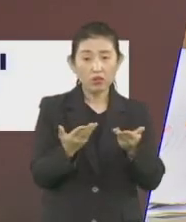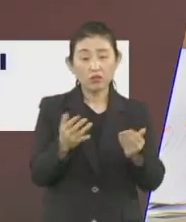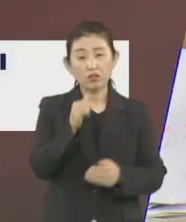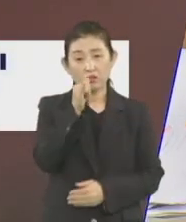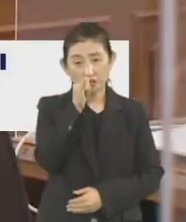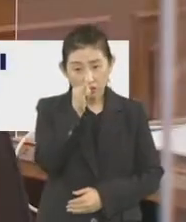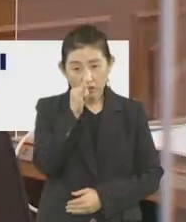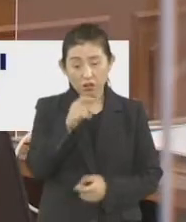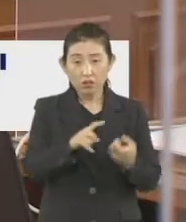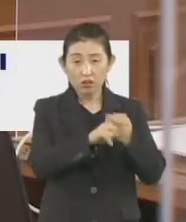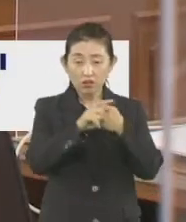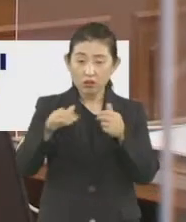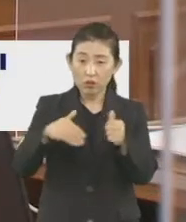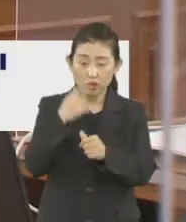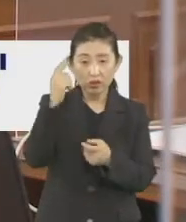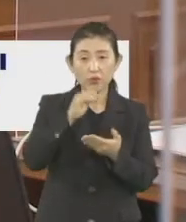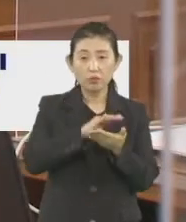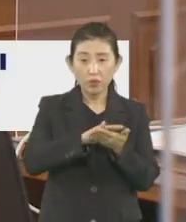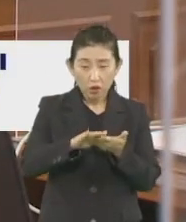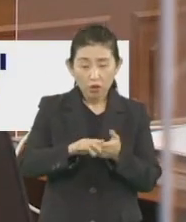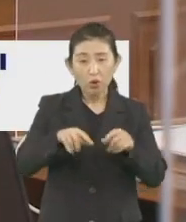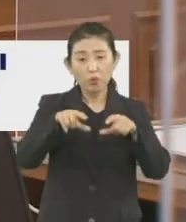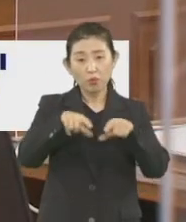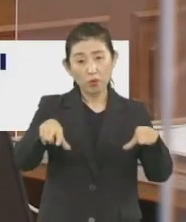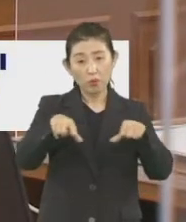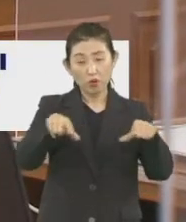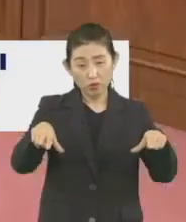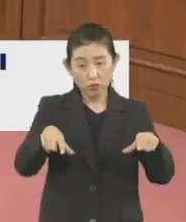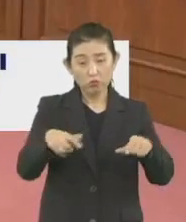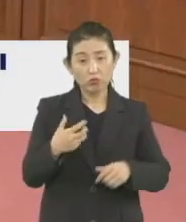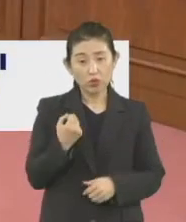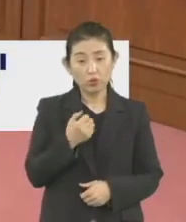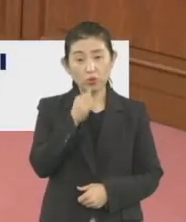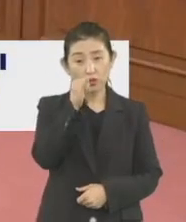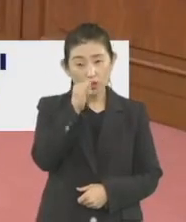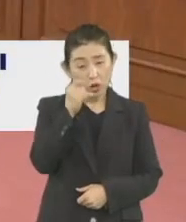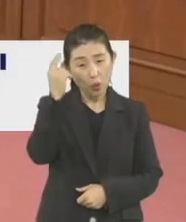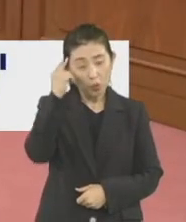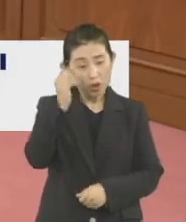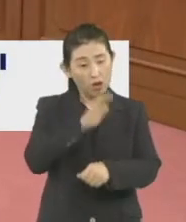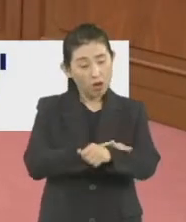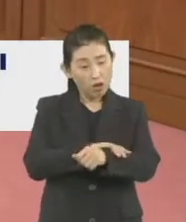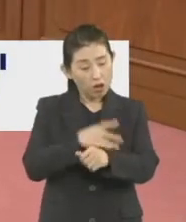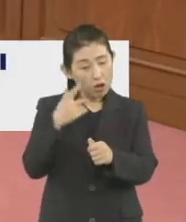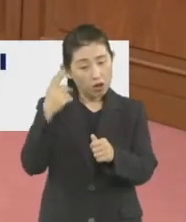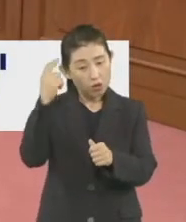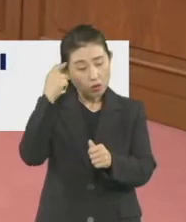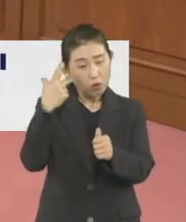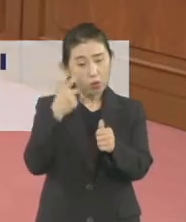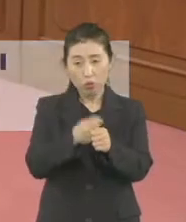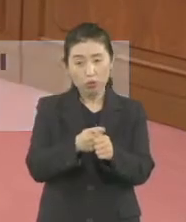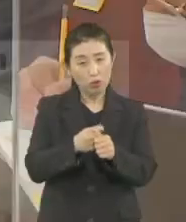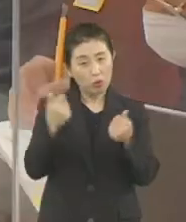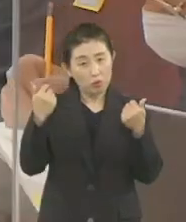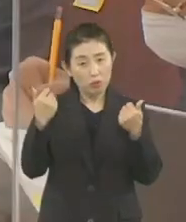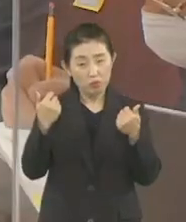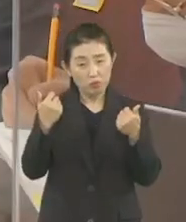한다며 연대, 환경, 평화도 보편적으로 추구하는 가치인데 왜 편향된 이념 교육이냐며